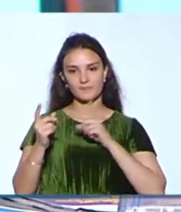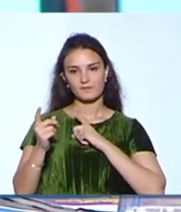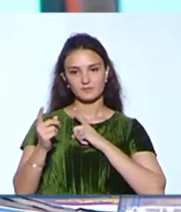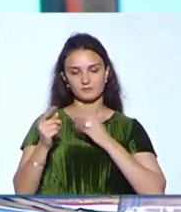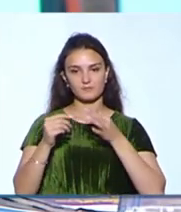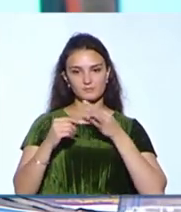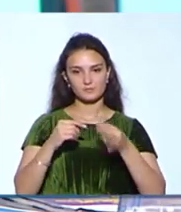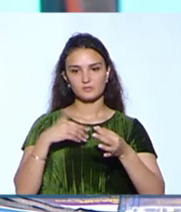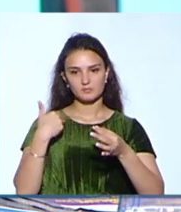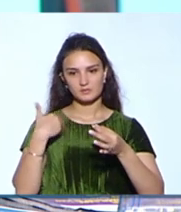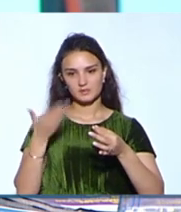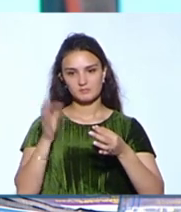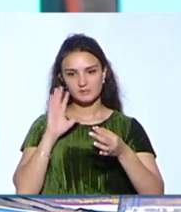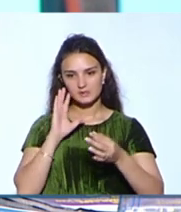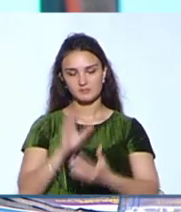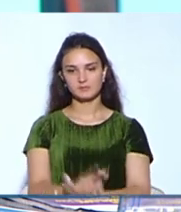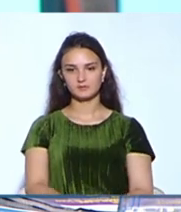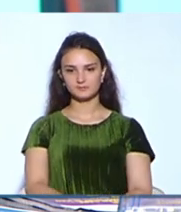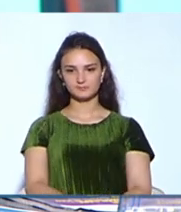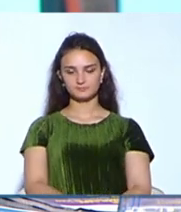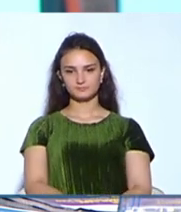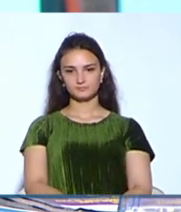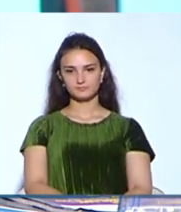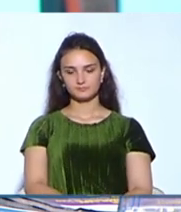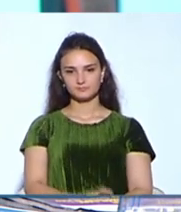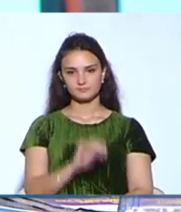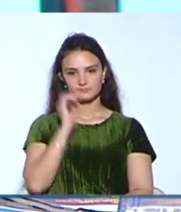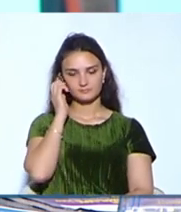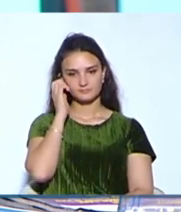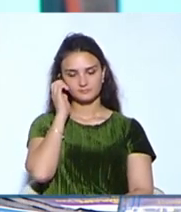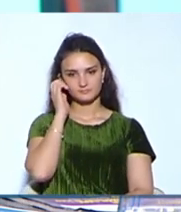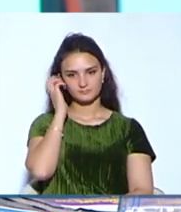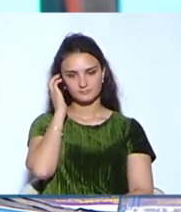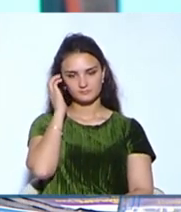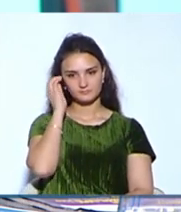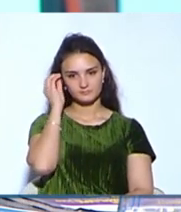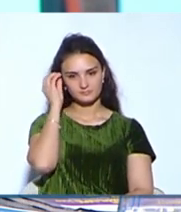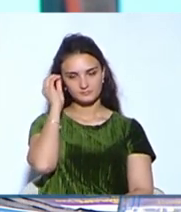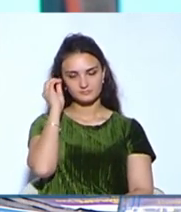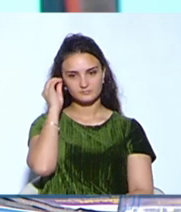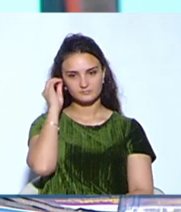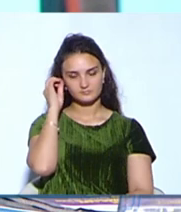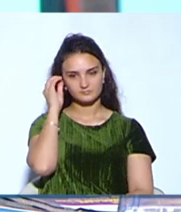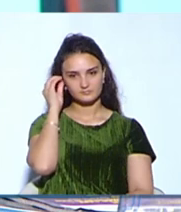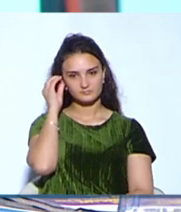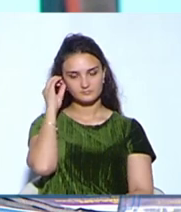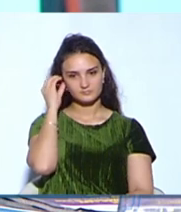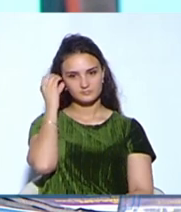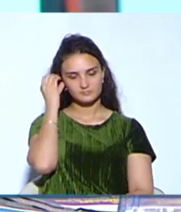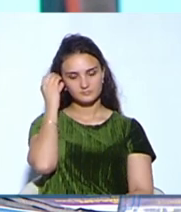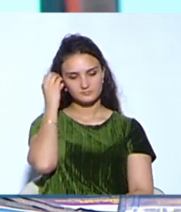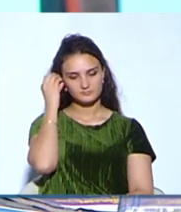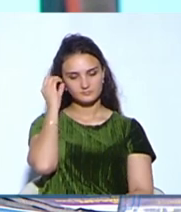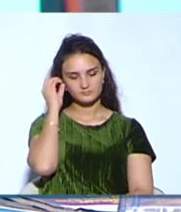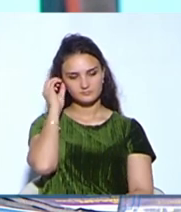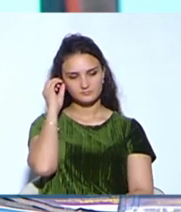ნათია, ვუპასუხოთ. დილამშვიდობისა, გისმენთ. გამარჯობათ. გამარჯობათ. მე ვარ დედა და